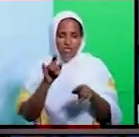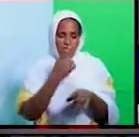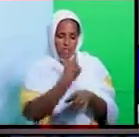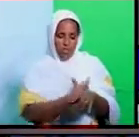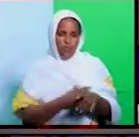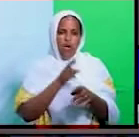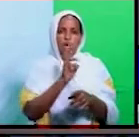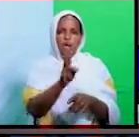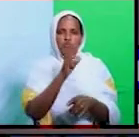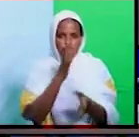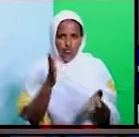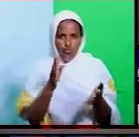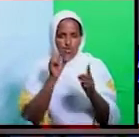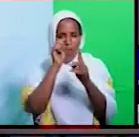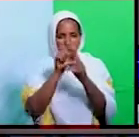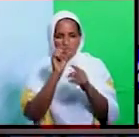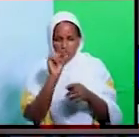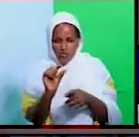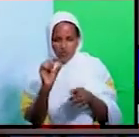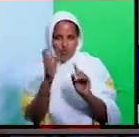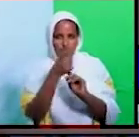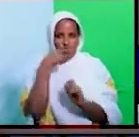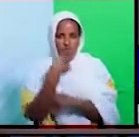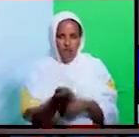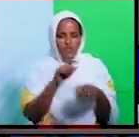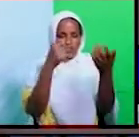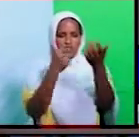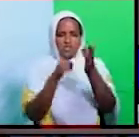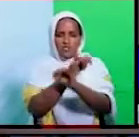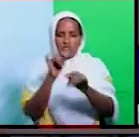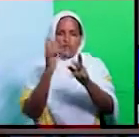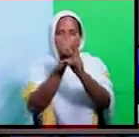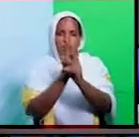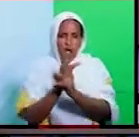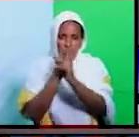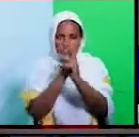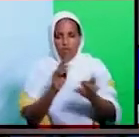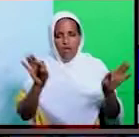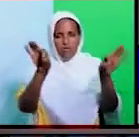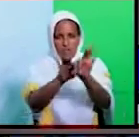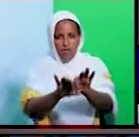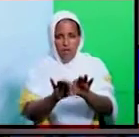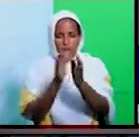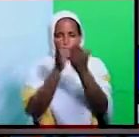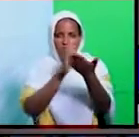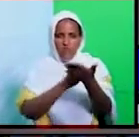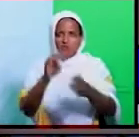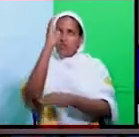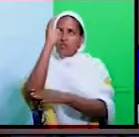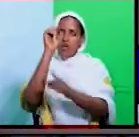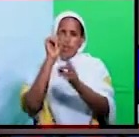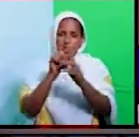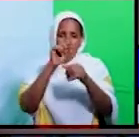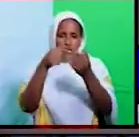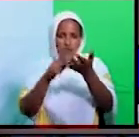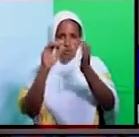ቃላት ወደ ሊገልጹት ወደ ፈለጉት ወደ ሞከሩት ወደ ገቢራዊ መገለጥ ለማሄድ ግን በሕይወት ማደግ በሕይወት